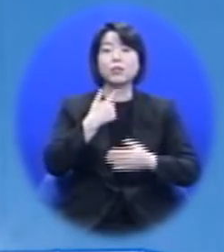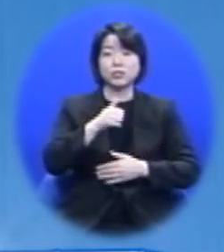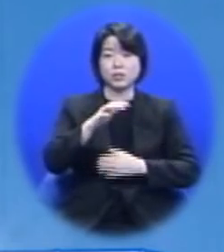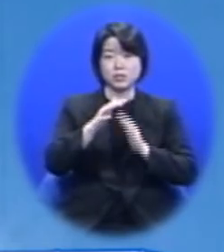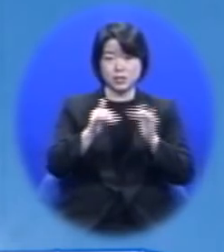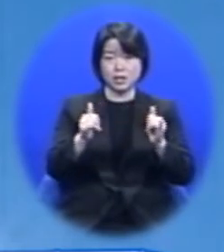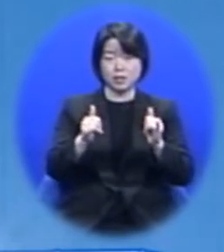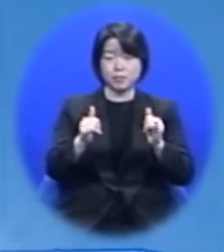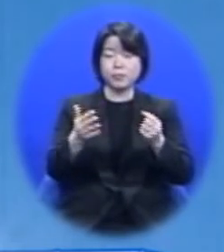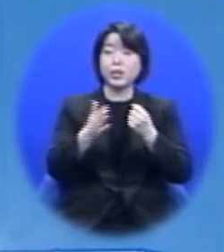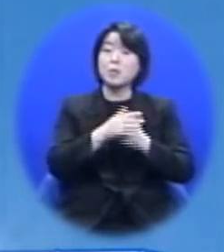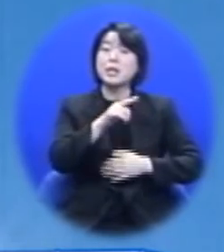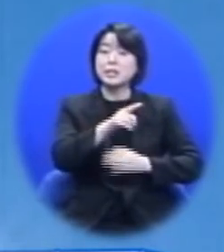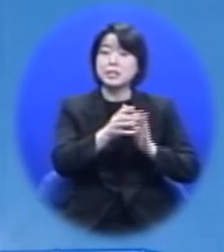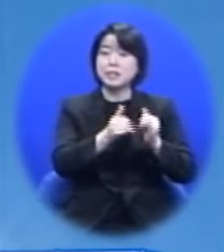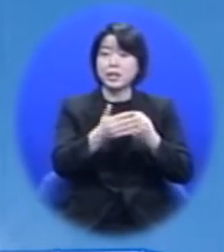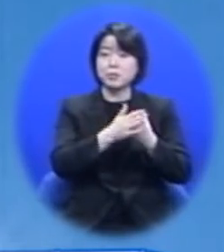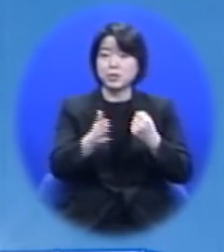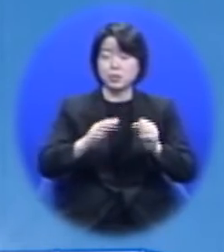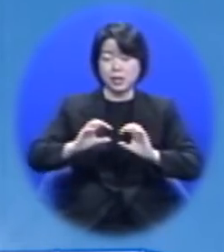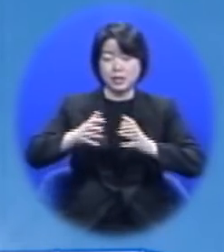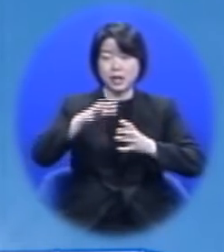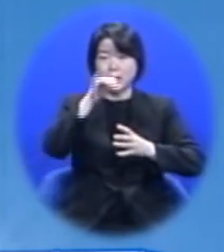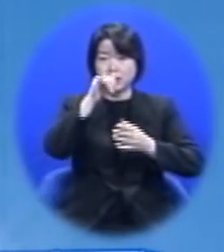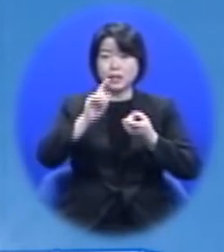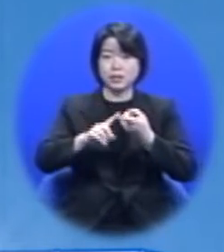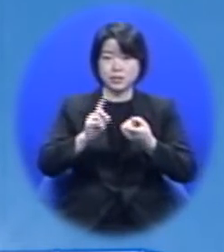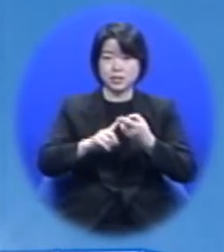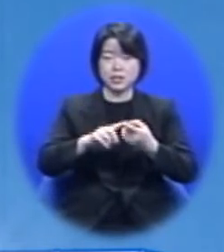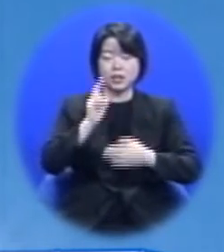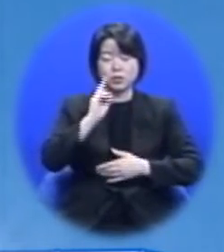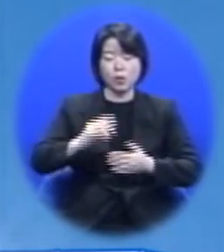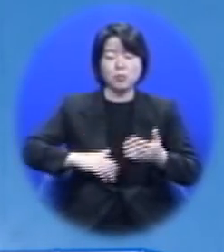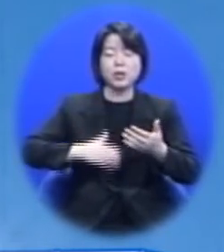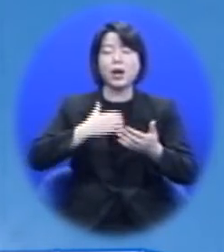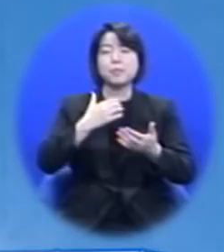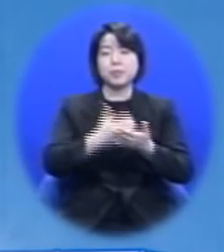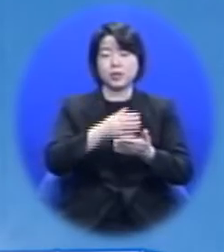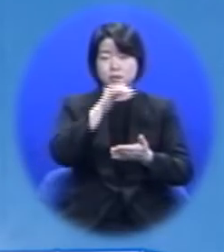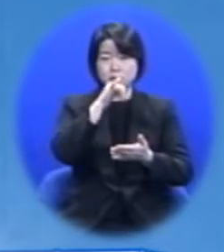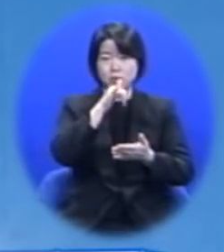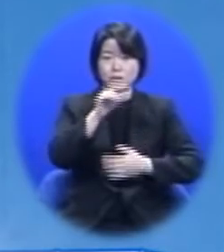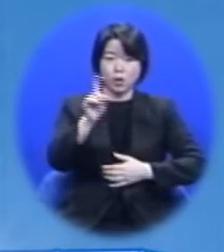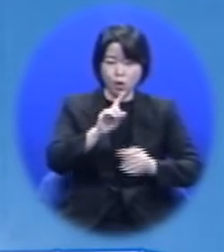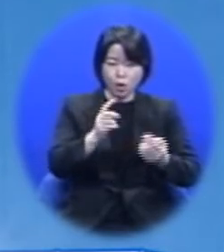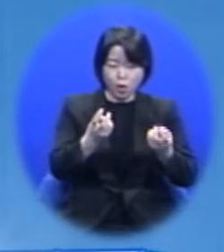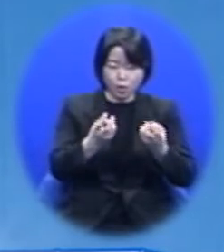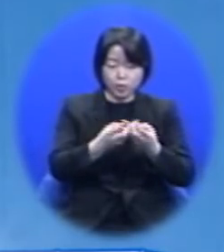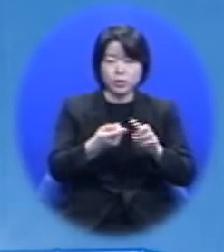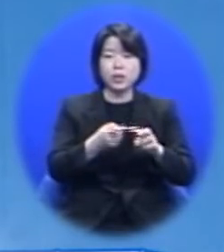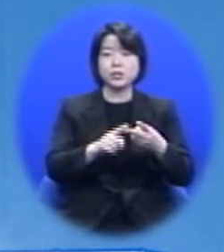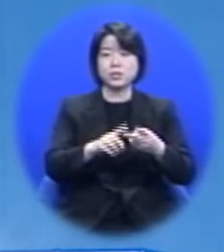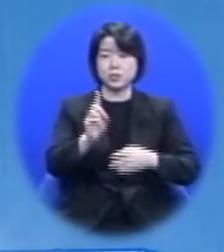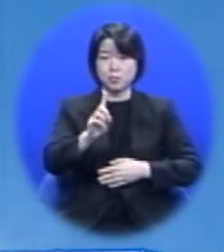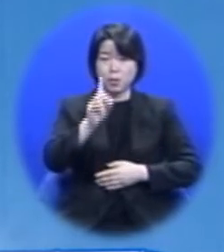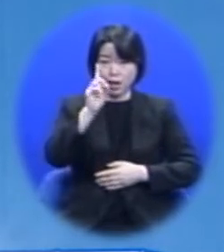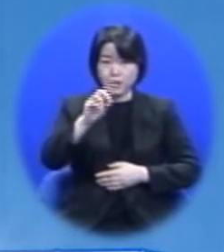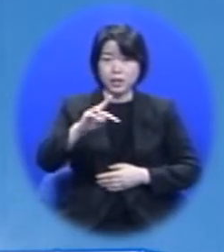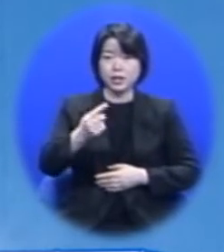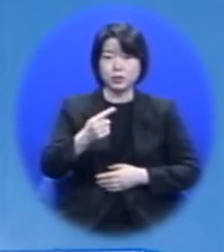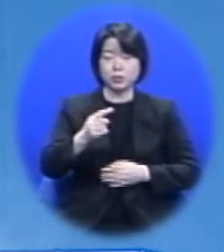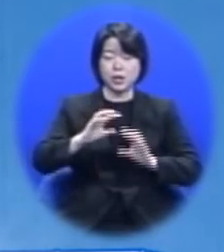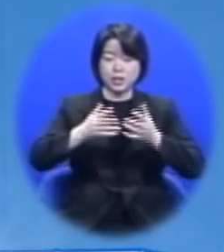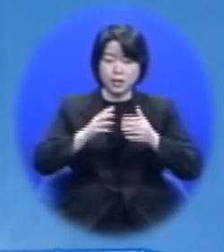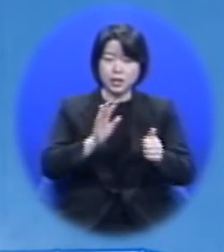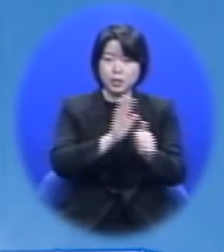분이니까 나라가 있다는 것 자체가 너무 감격스러워. 어떻게 해서든지 뭐 하나라도 나라의